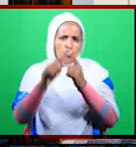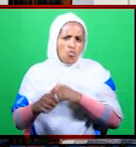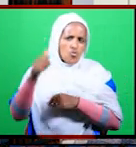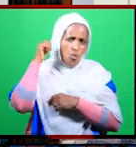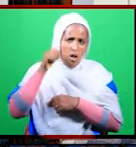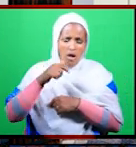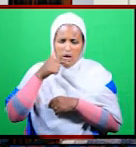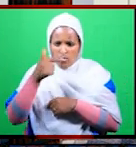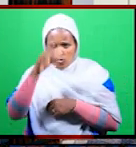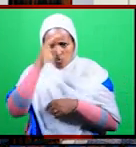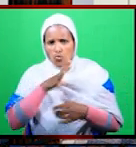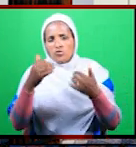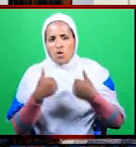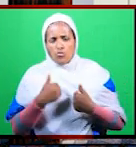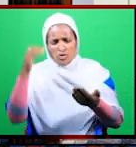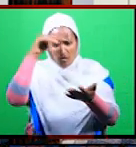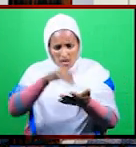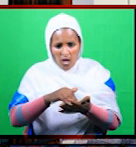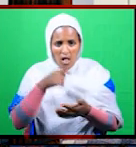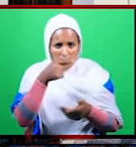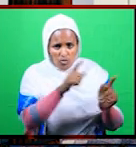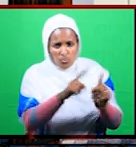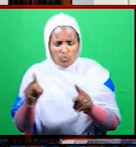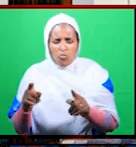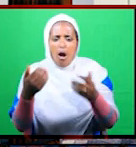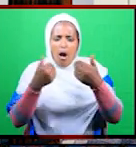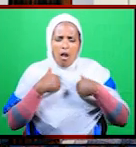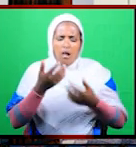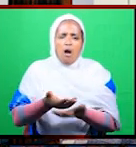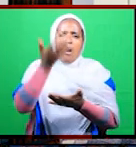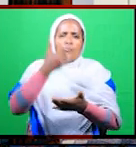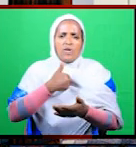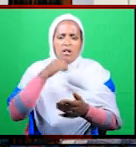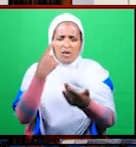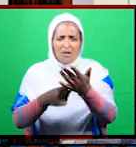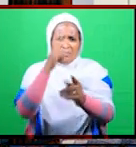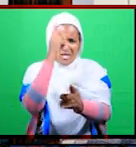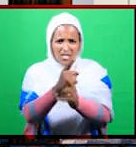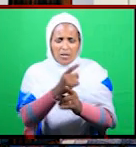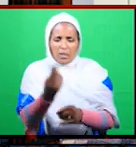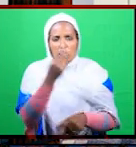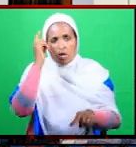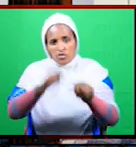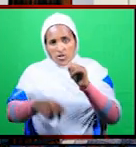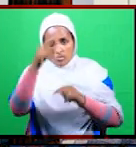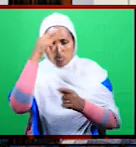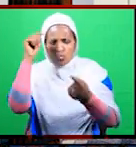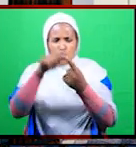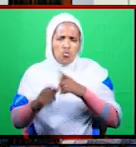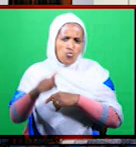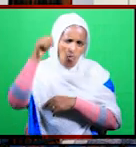ከሃይማኖት ወደኋላ የሚሉ ሰዎች አሉ። እንደገና እንዳለችው ደግሞ ስላለም ደግሞ ያንን በትክክል መጠቀም አቅቷቸው